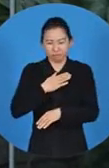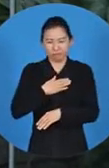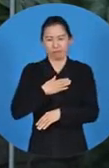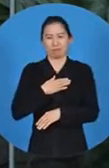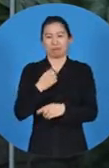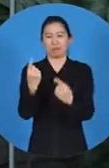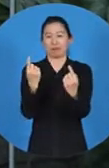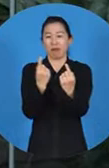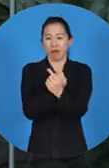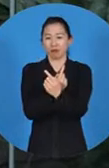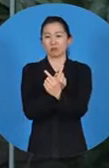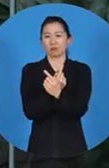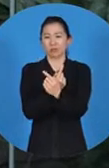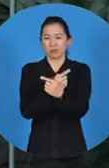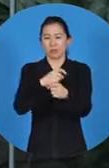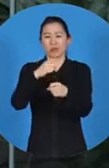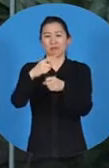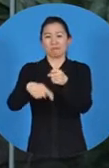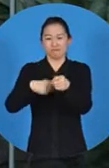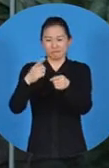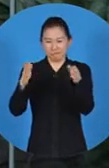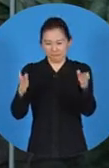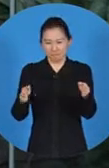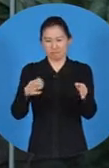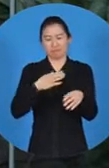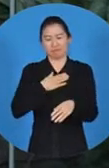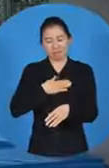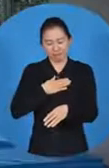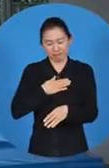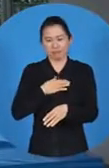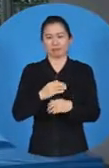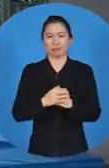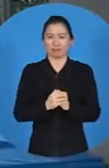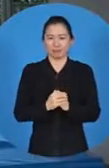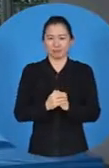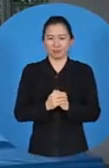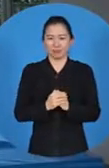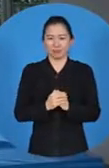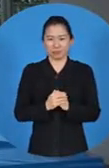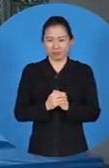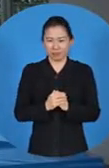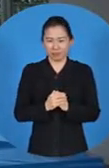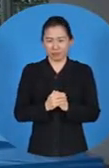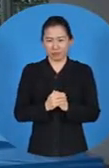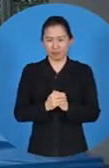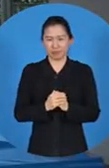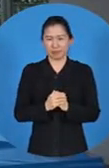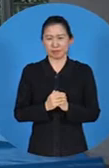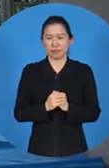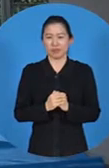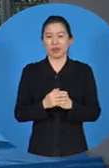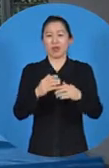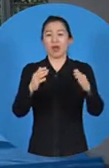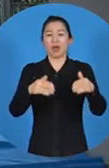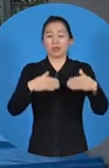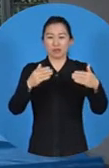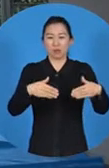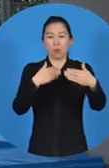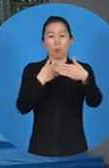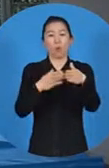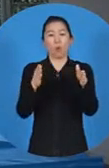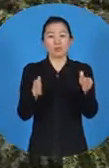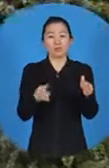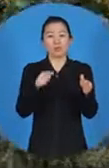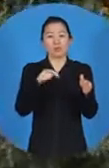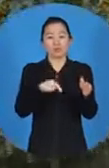も、気持ちよく過ごしていただけるようになったかと。 他にも換気設備も新しくなった熱帯